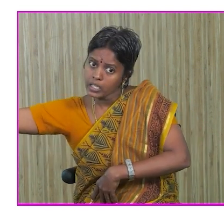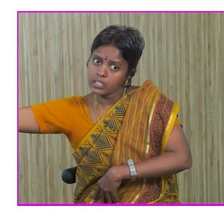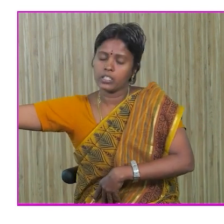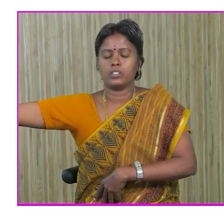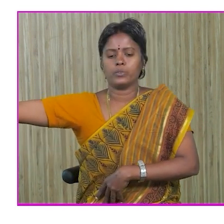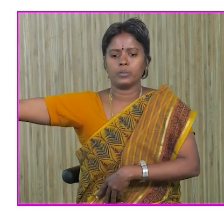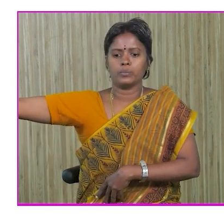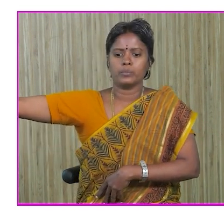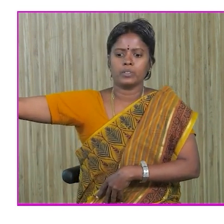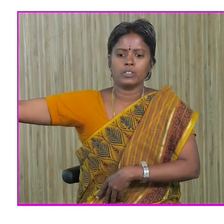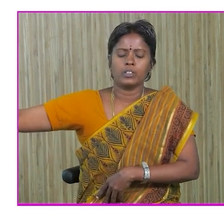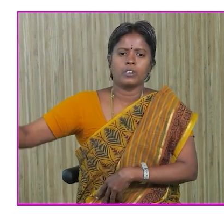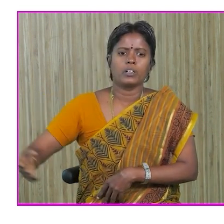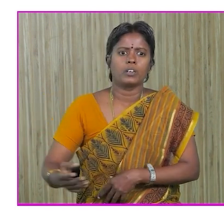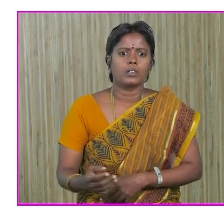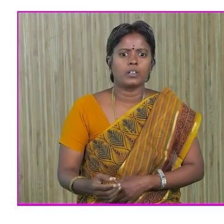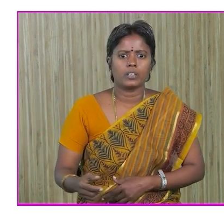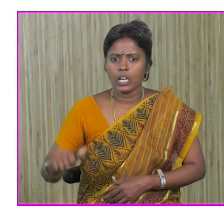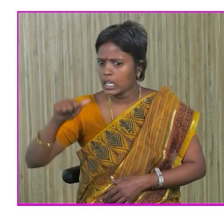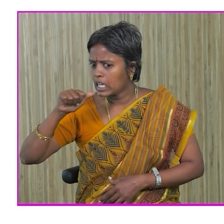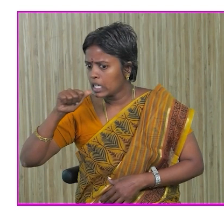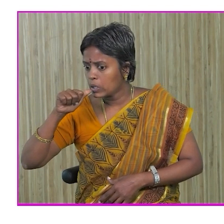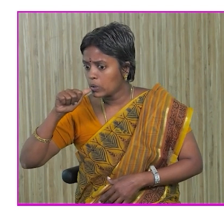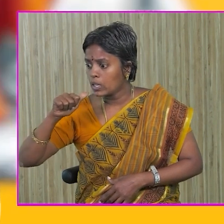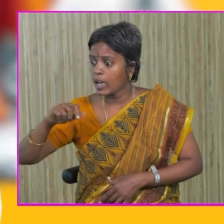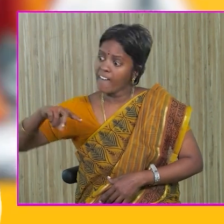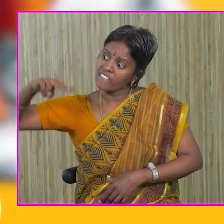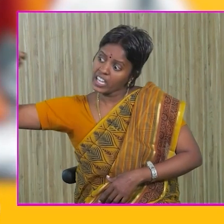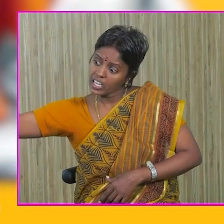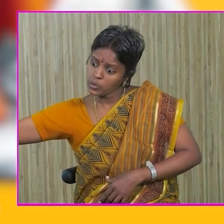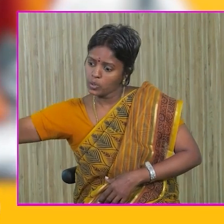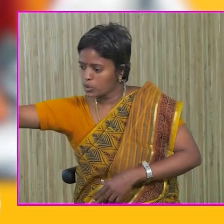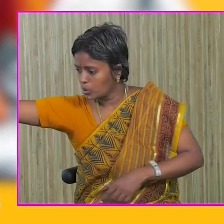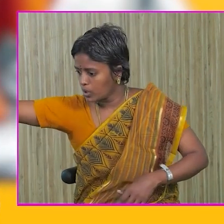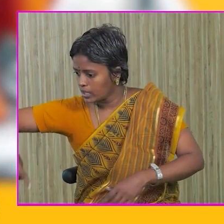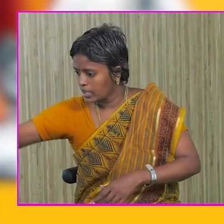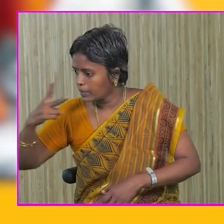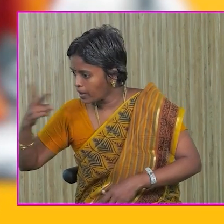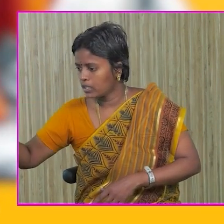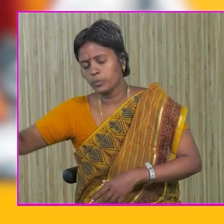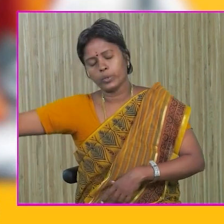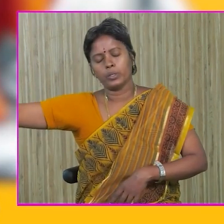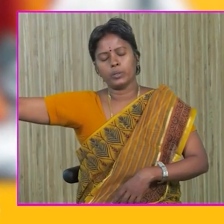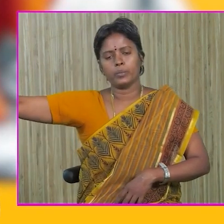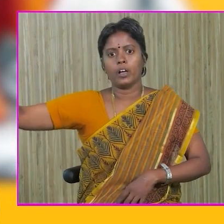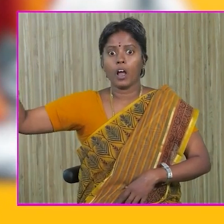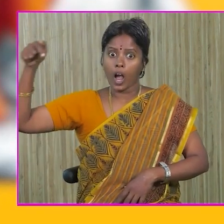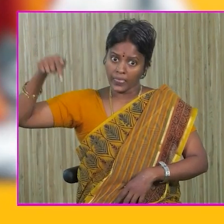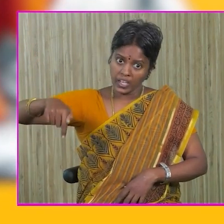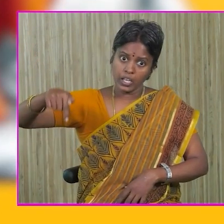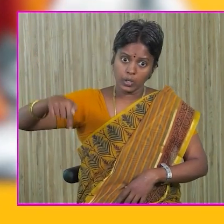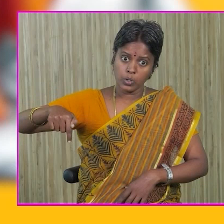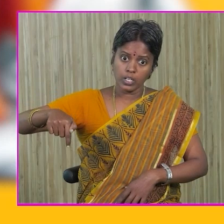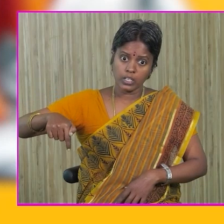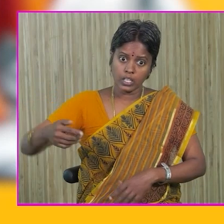சென்றுவிடும். நீருள்ள மற்றொரு குளத்தை நோக்கி சென்றுவிடும். ஆனால் அதே குளத்தில்